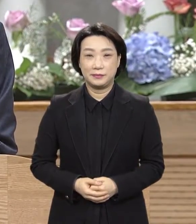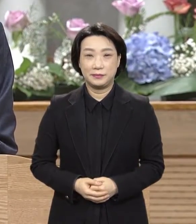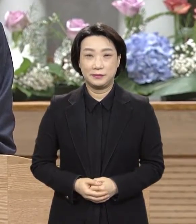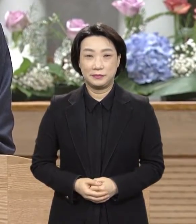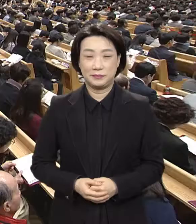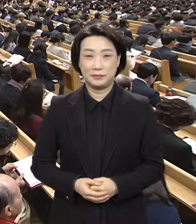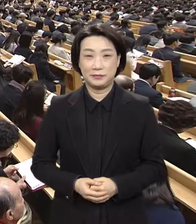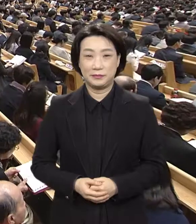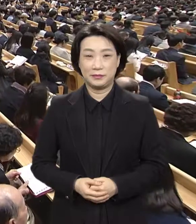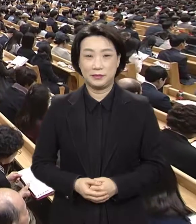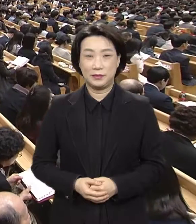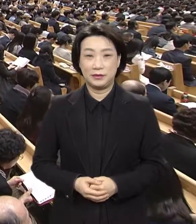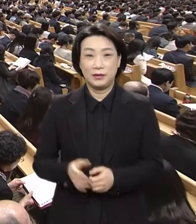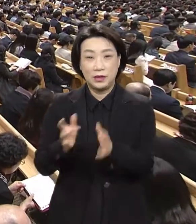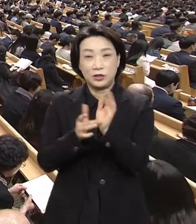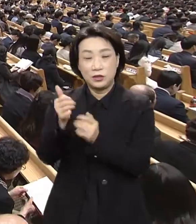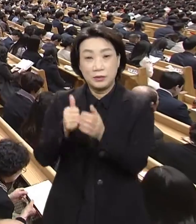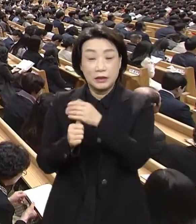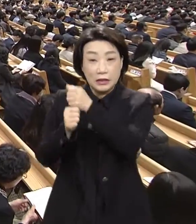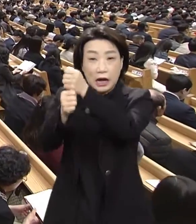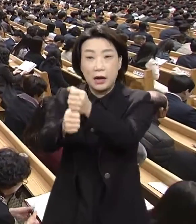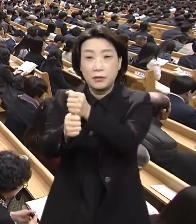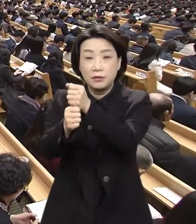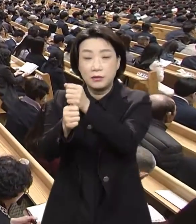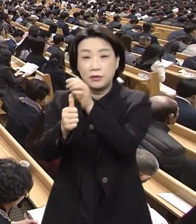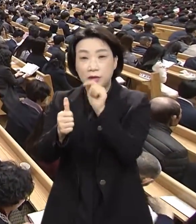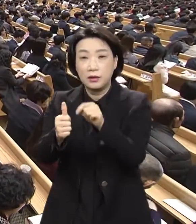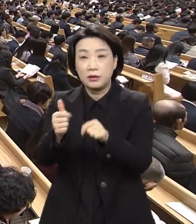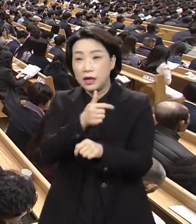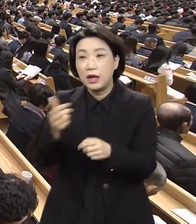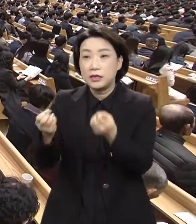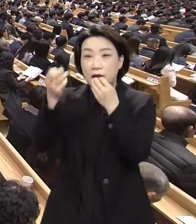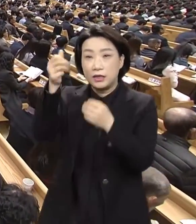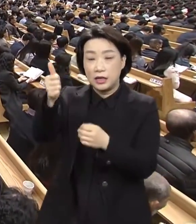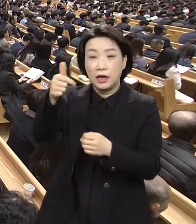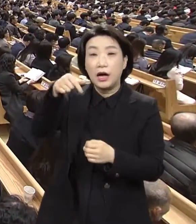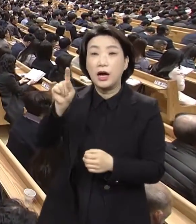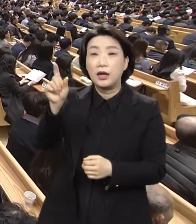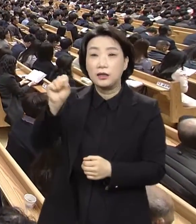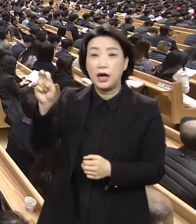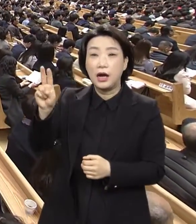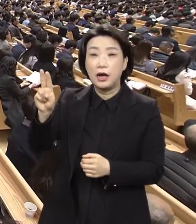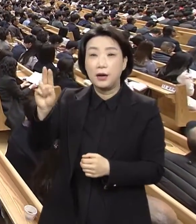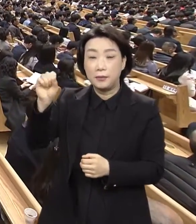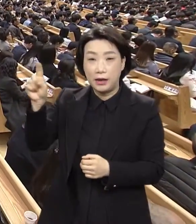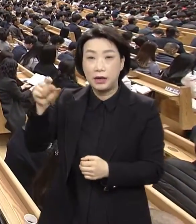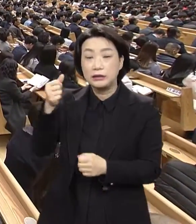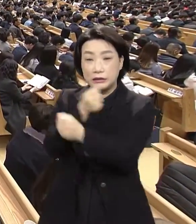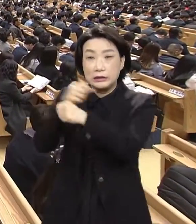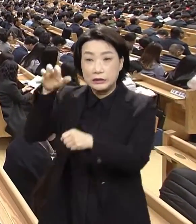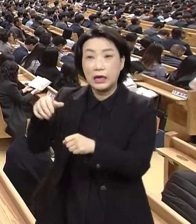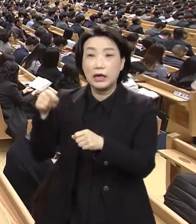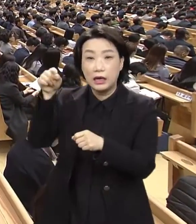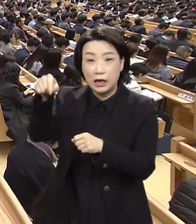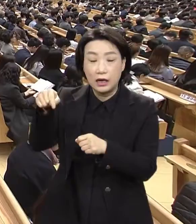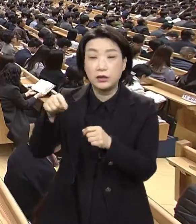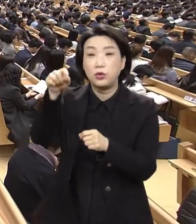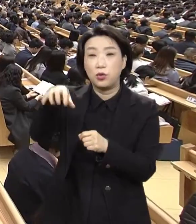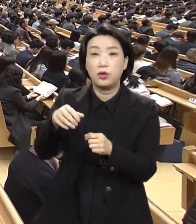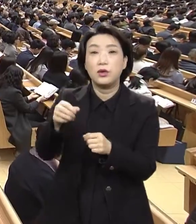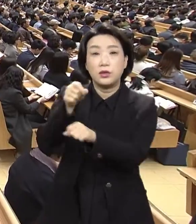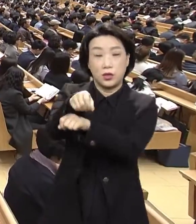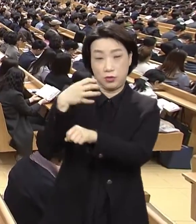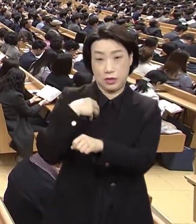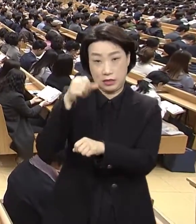대독하겠습니다. 예수를 잡은 자들이 끌고 대제사장 가야바에게로 가니 거기 서기관과 장로들이 모여